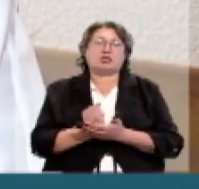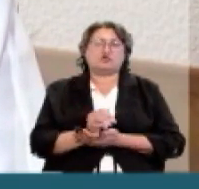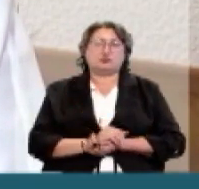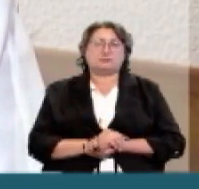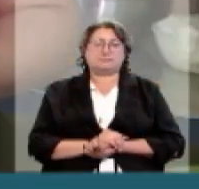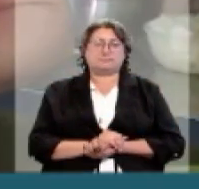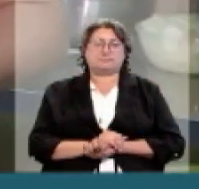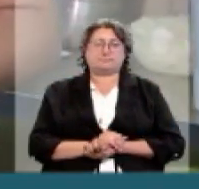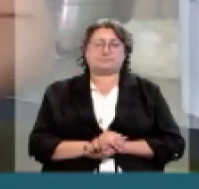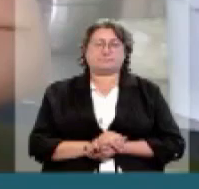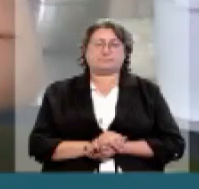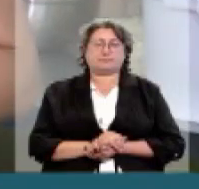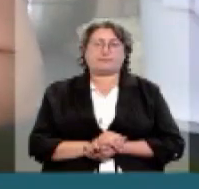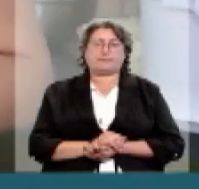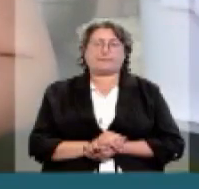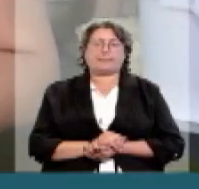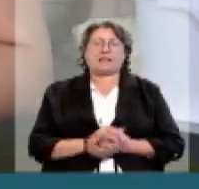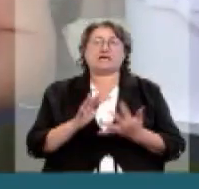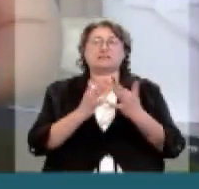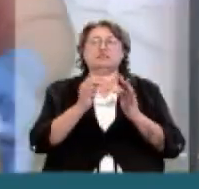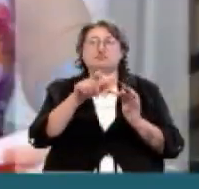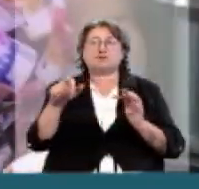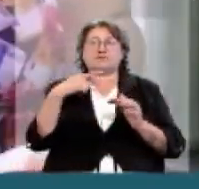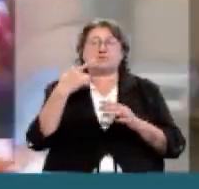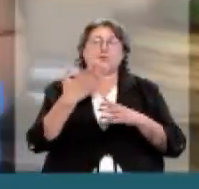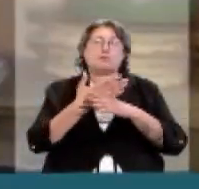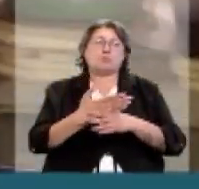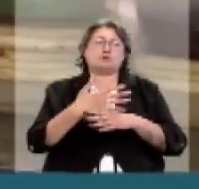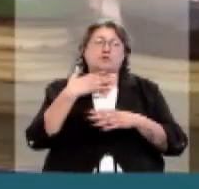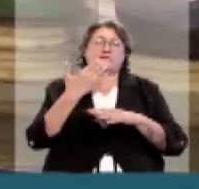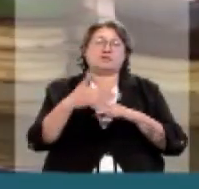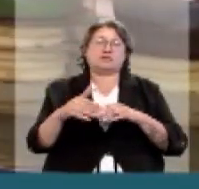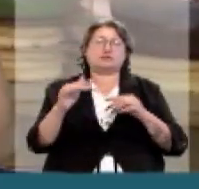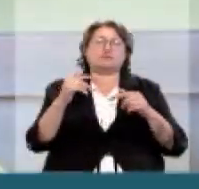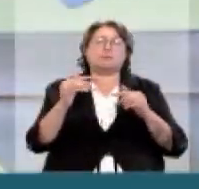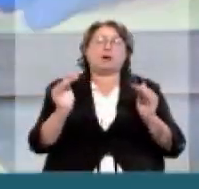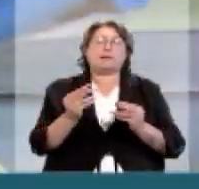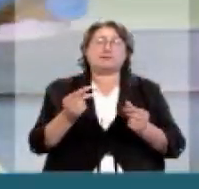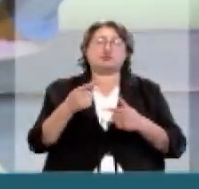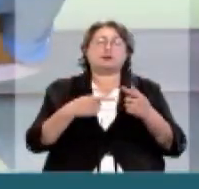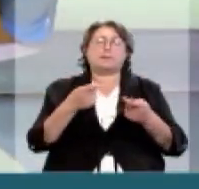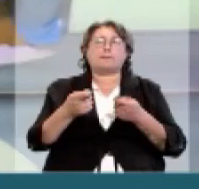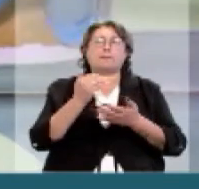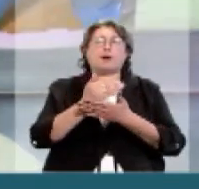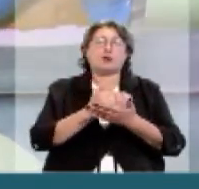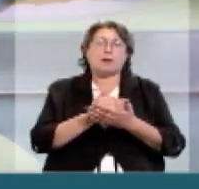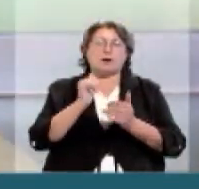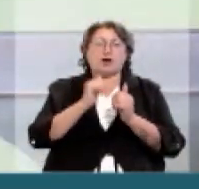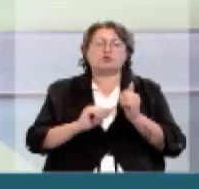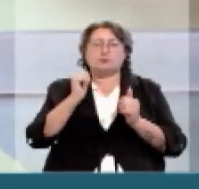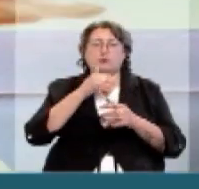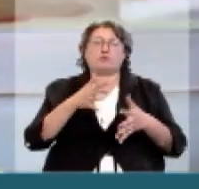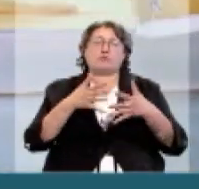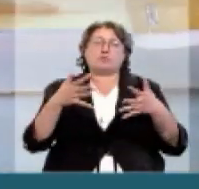салынуда. Ауылдықтар үкімет бағдарламалары арқылы шағын бизнесті дамытуға бөлінетін көмек жыл өткен сайын көбеюде.